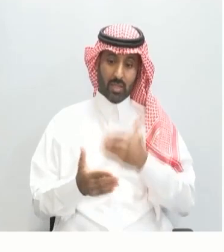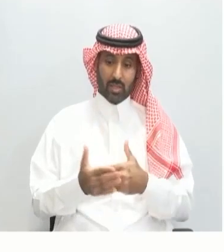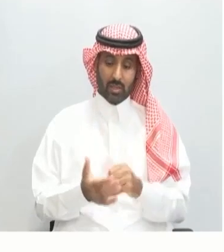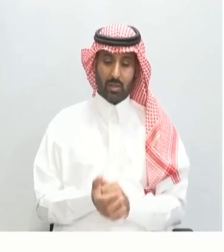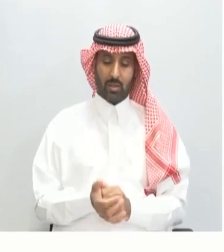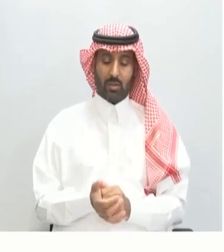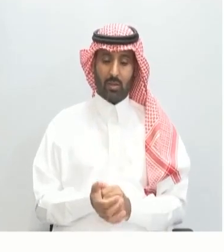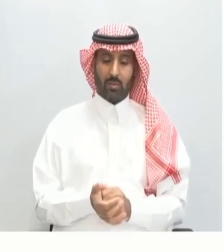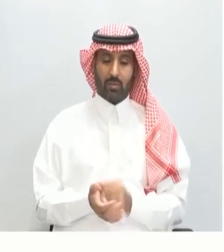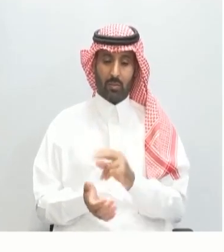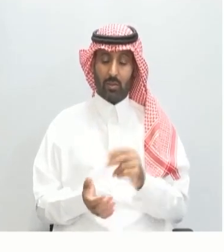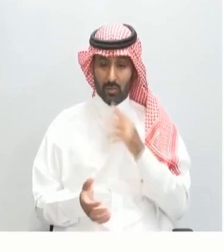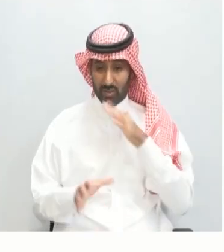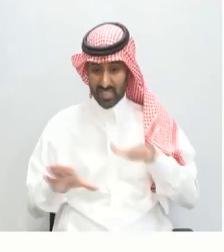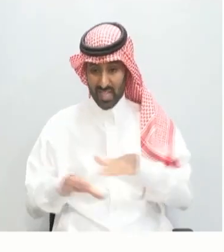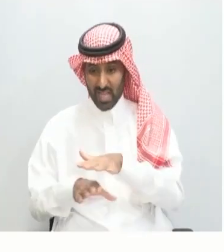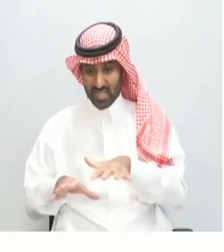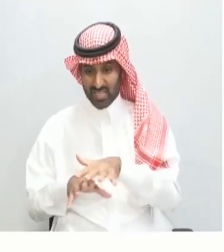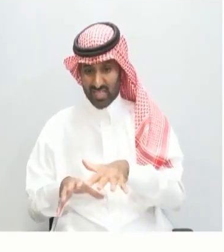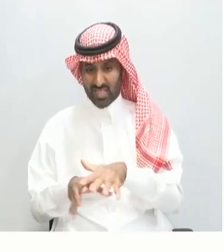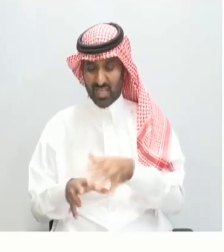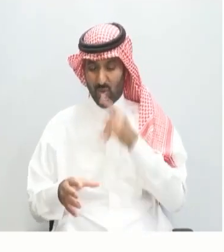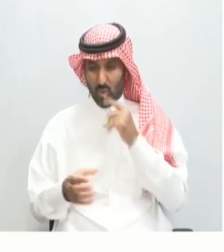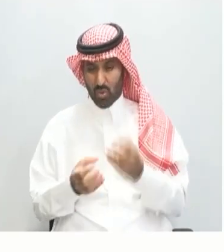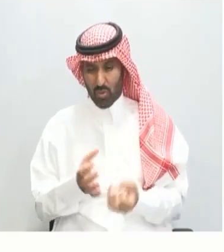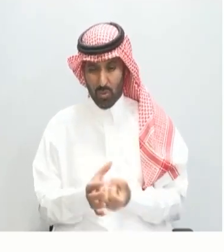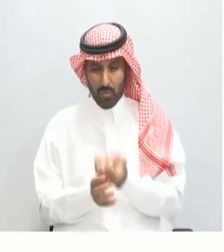المتمثله في الزلازل والبركه